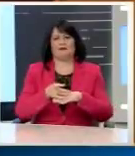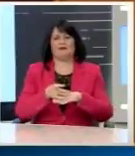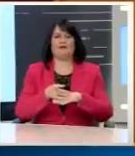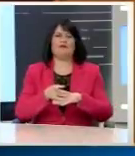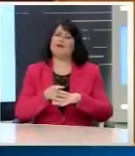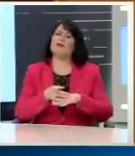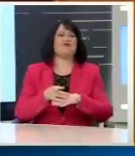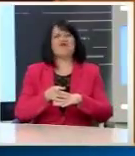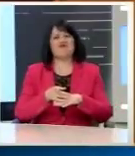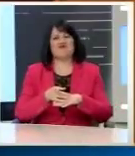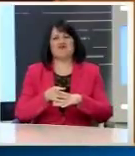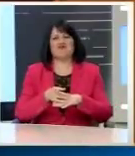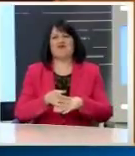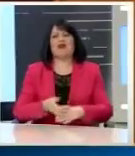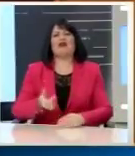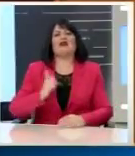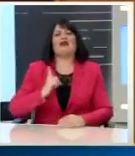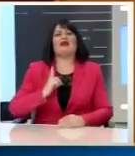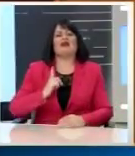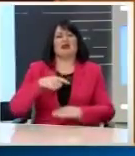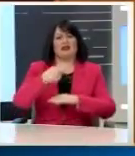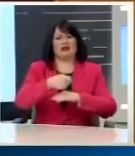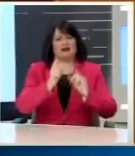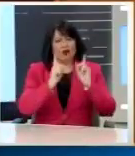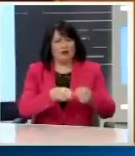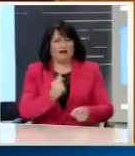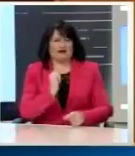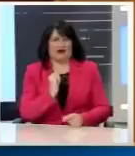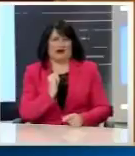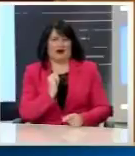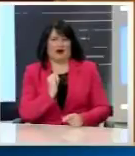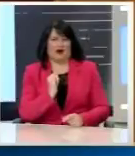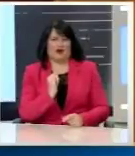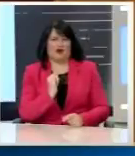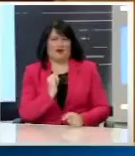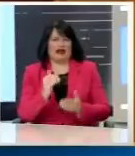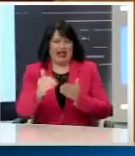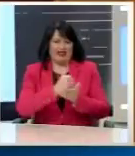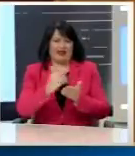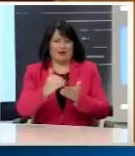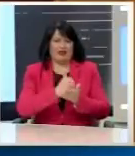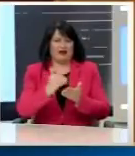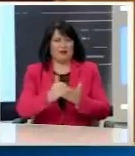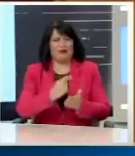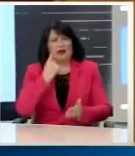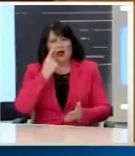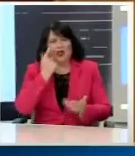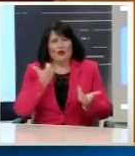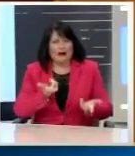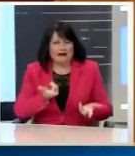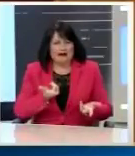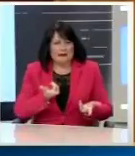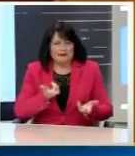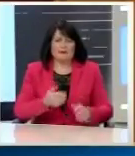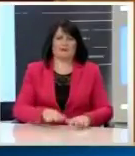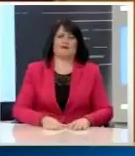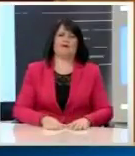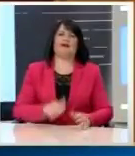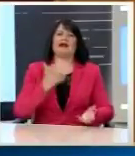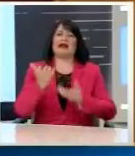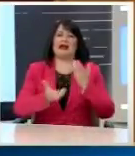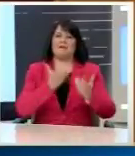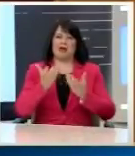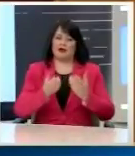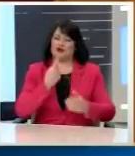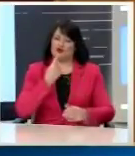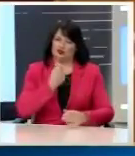χωρίς να περιμένετε την απόφαση της δικαιοσύνης για τα κύρια αδικήματα. Και για τον κύριο Καμένο σας